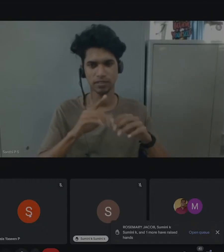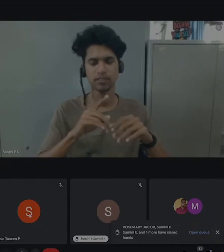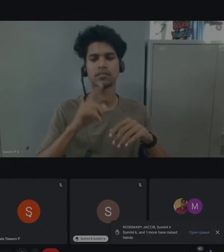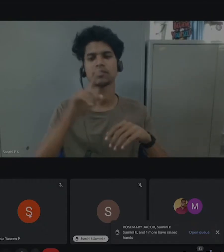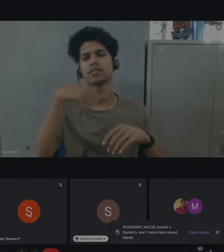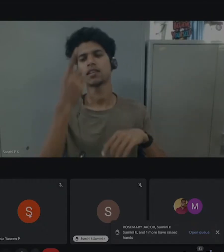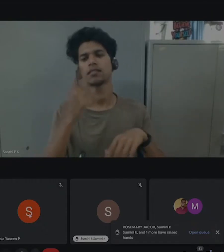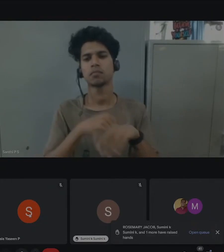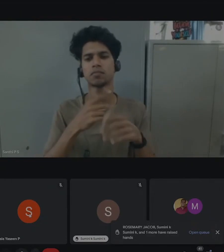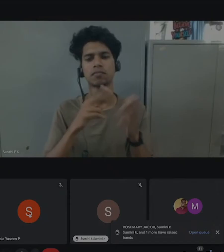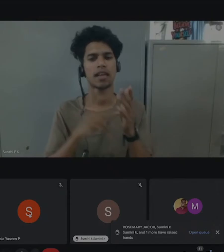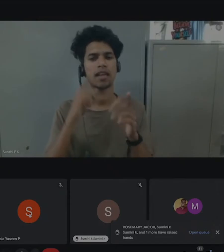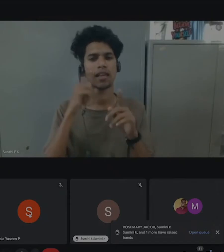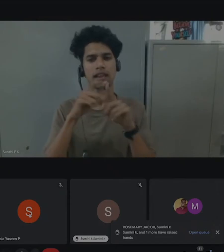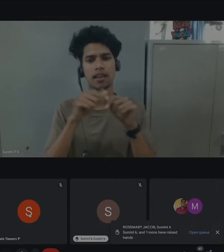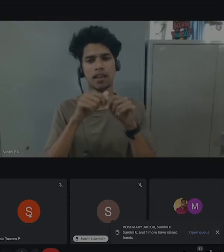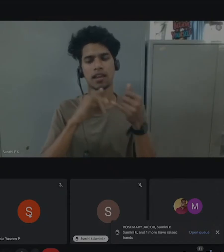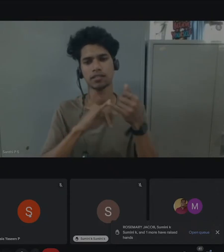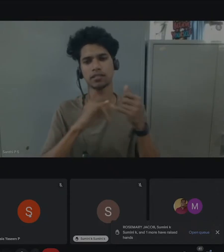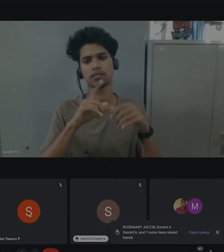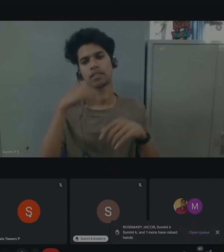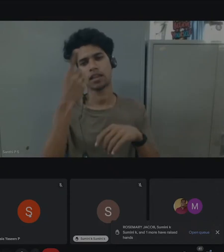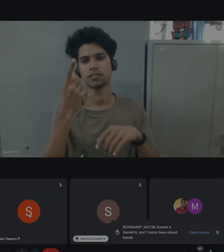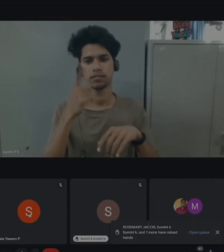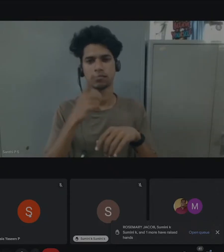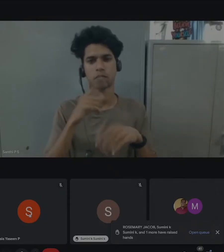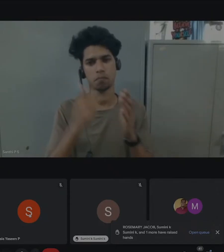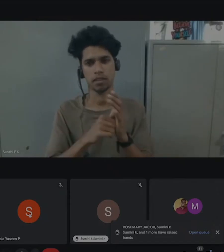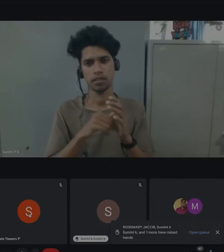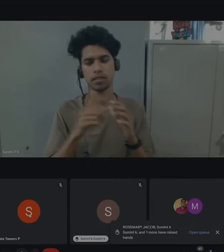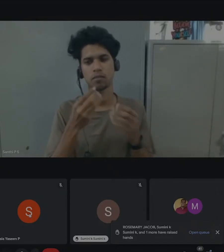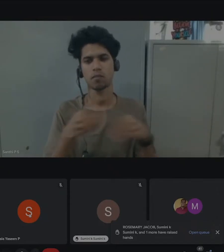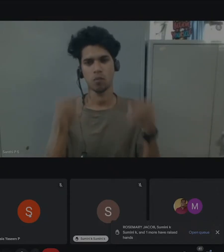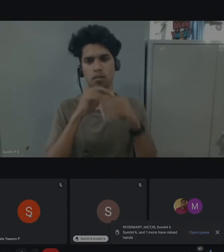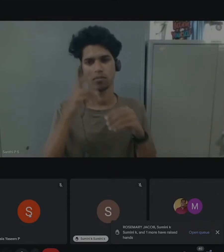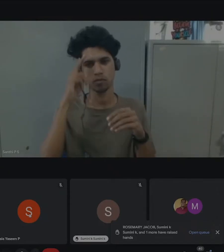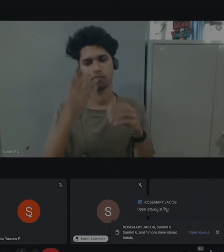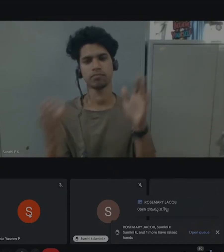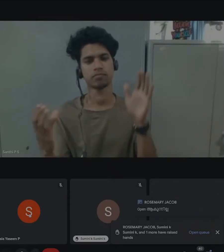അടുത്ത മാസമായിരിക്കും. കൂടുതൽ വിവരങ്ങൾക്ക് നിഡാസിന്റെ വെബ്സൈറ്റ് സന്ദർശിക്കാവുന്നതാണ്. താങ്ക് യു.